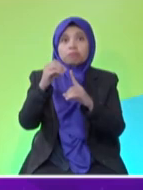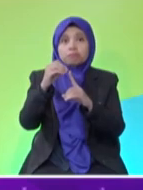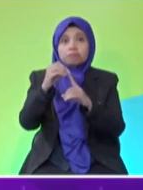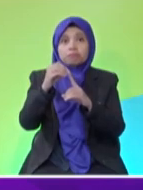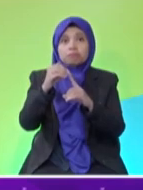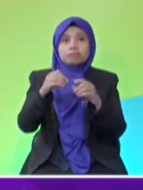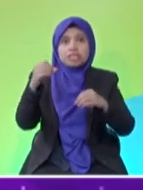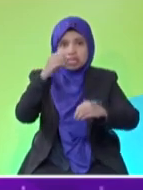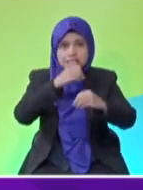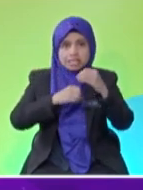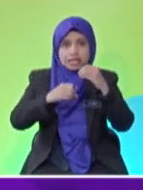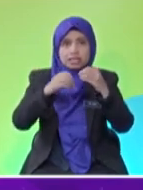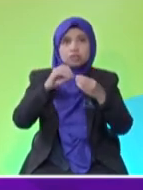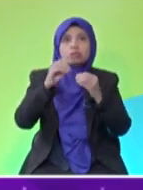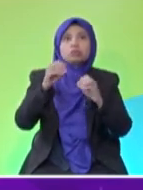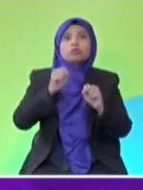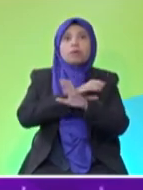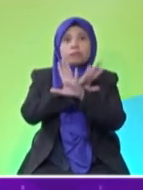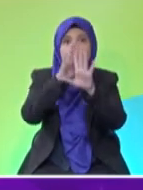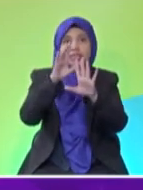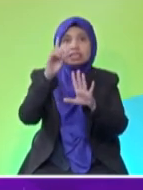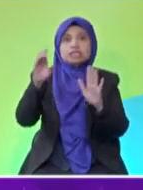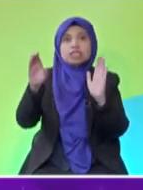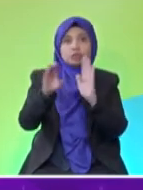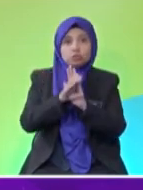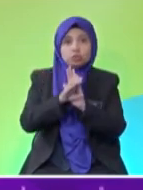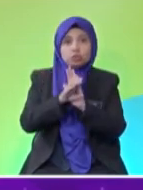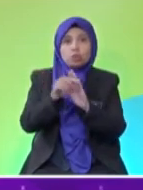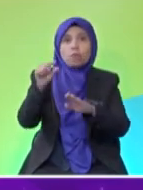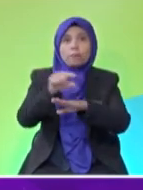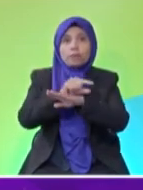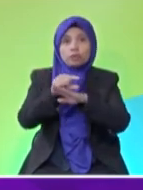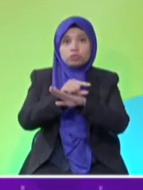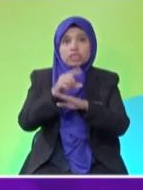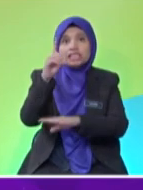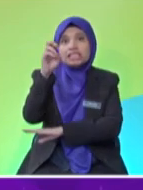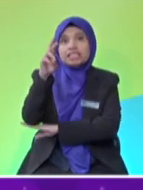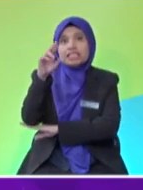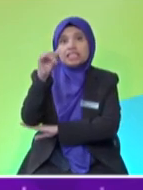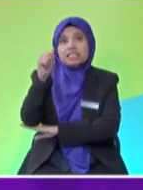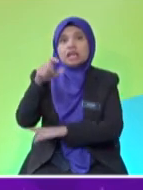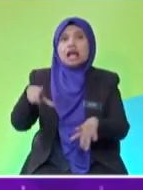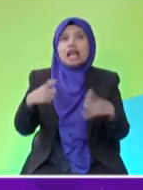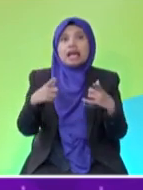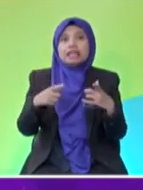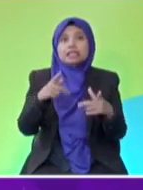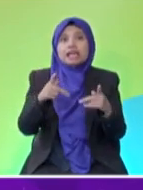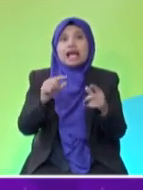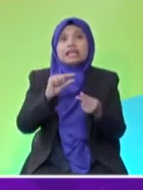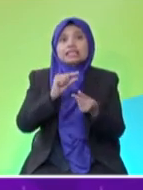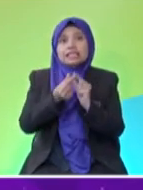dan yang kedua menjelaskan dengan satu contoh menggunakan Dude lain sebagai ganti sekiranya